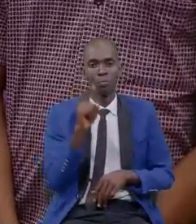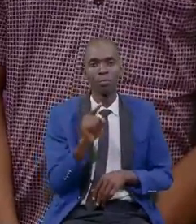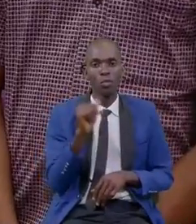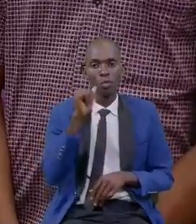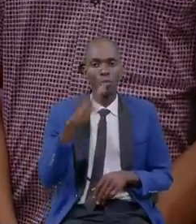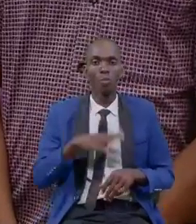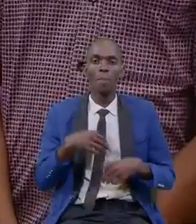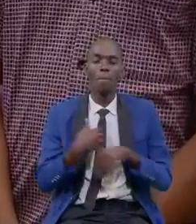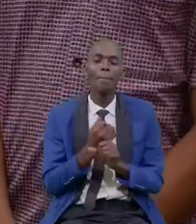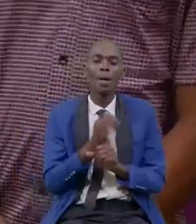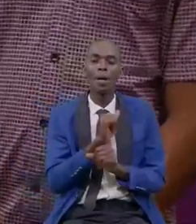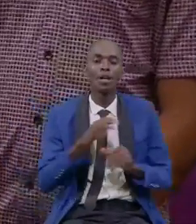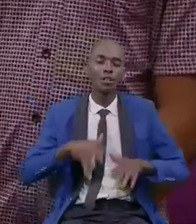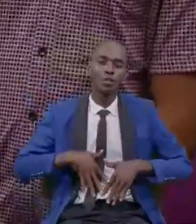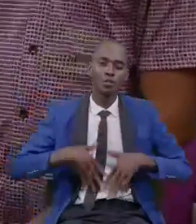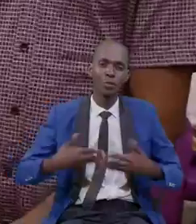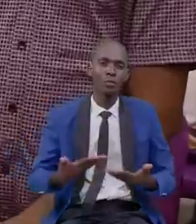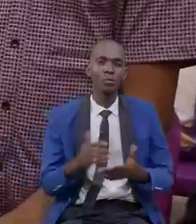Elle a fait la confession.